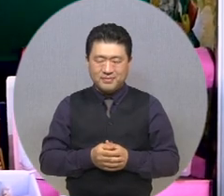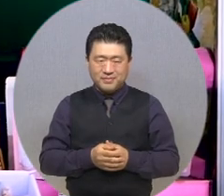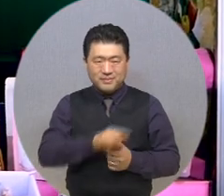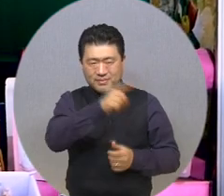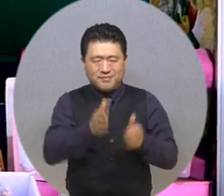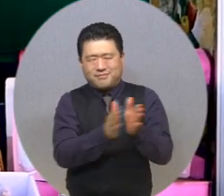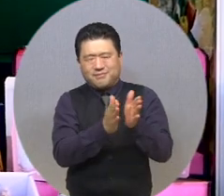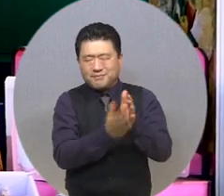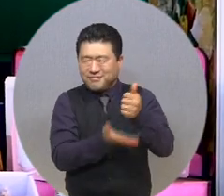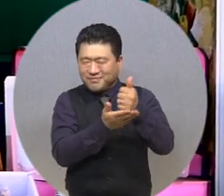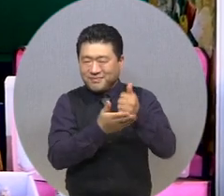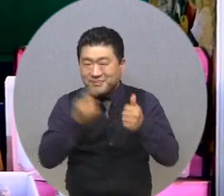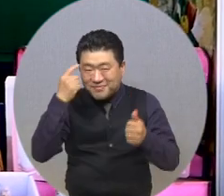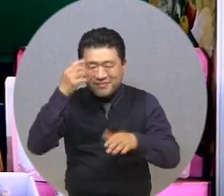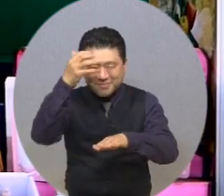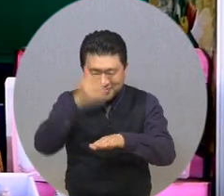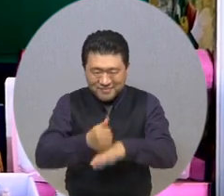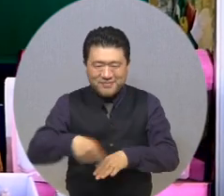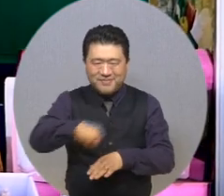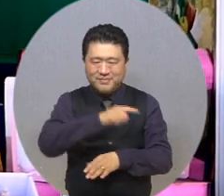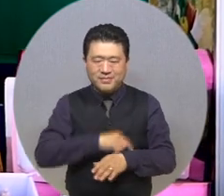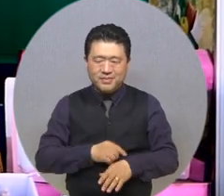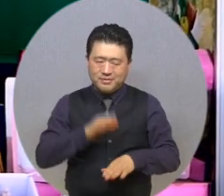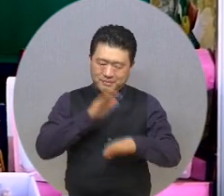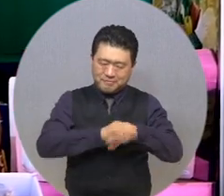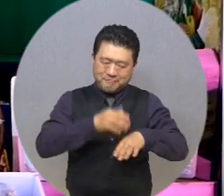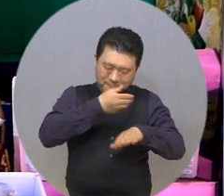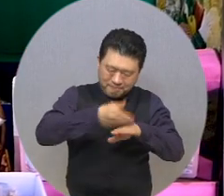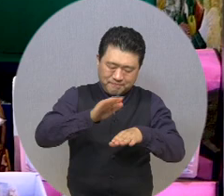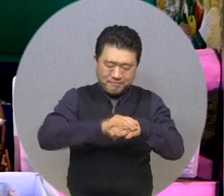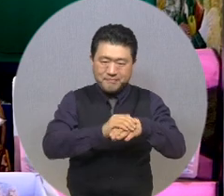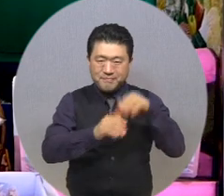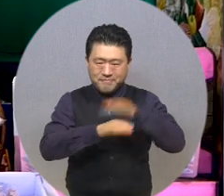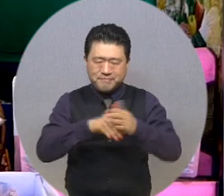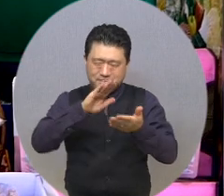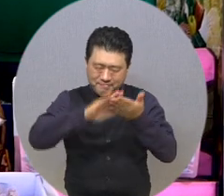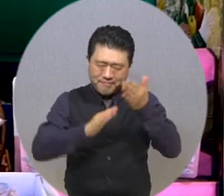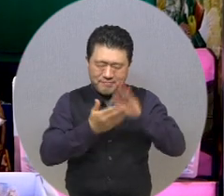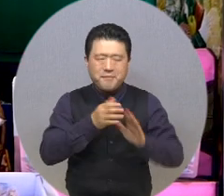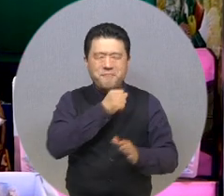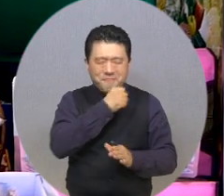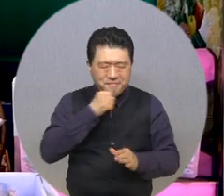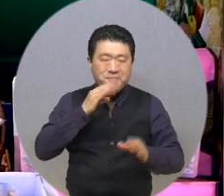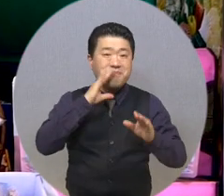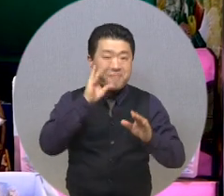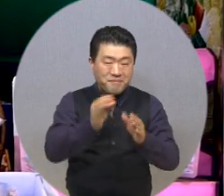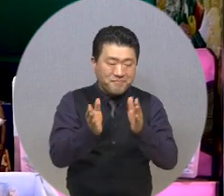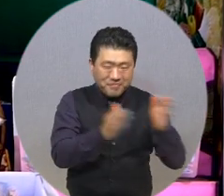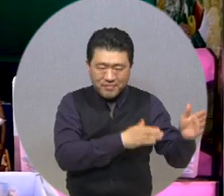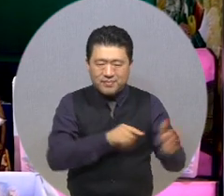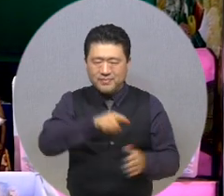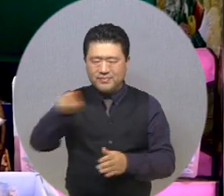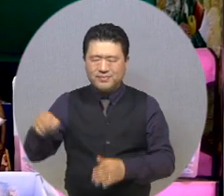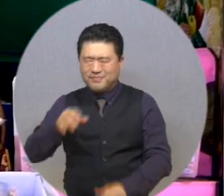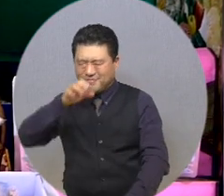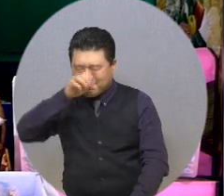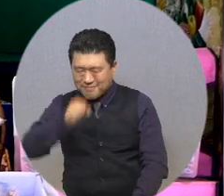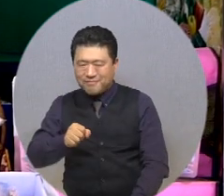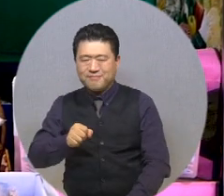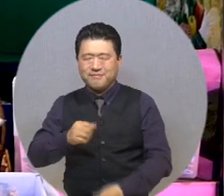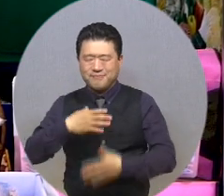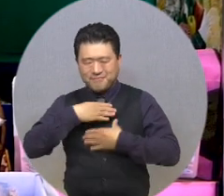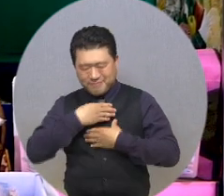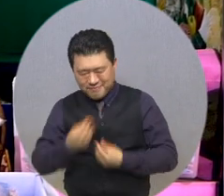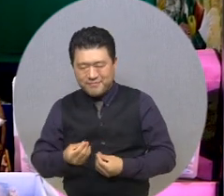결과는 이 약간 좀 품맛도 있지만은 무엇보다도 이 지역에 생산된 신선하고 안전한